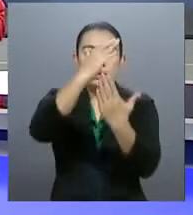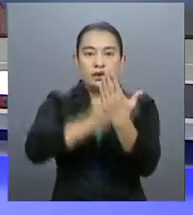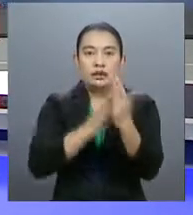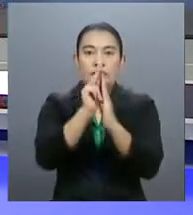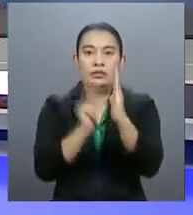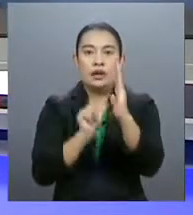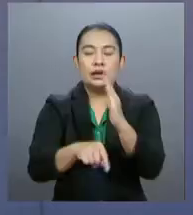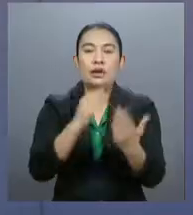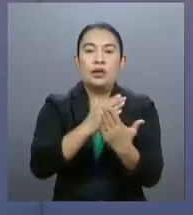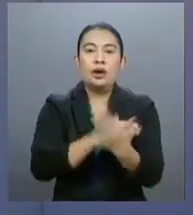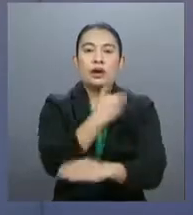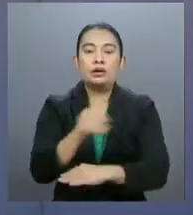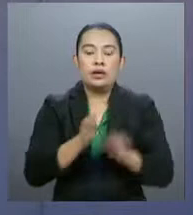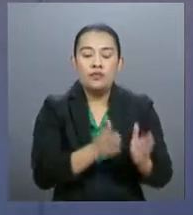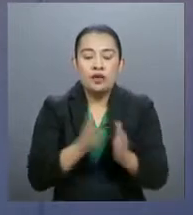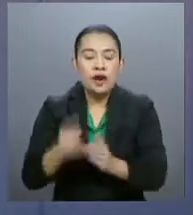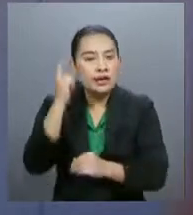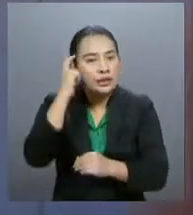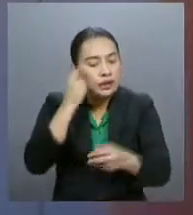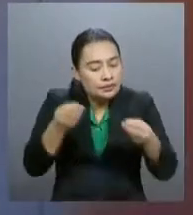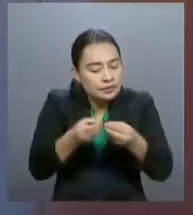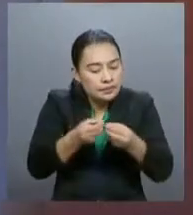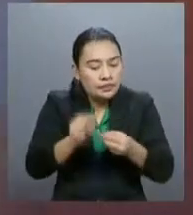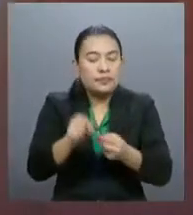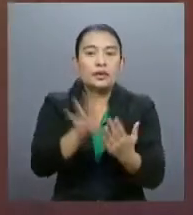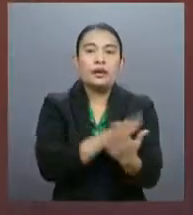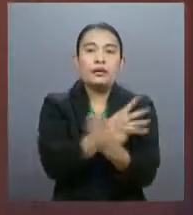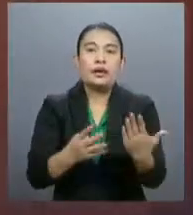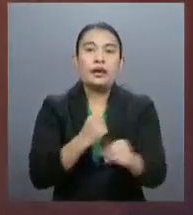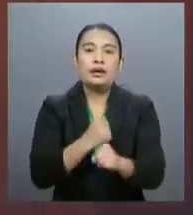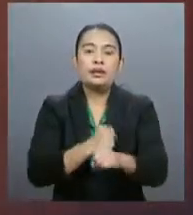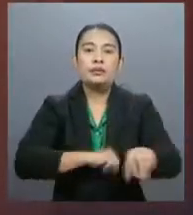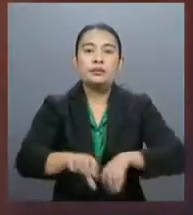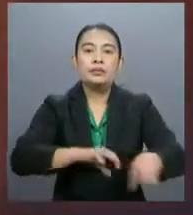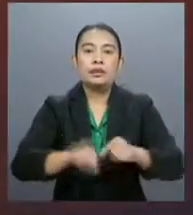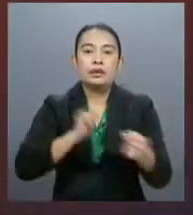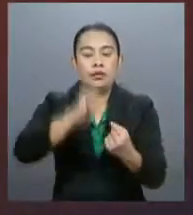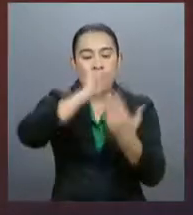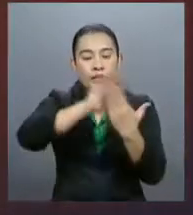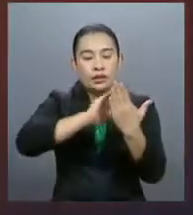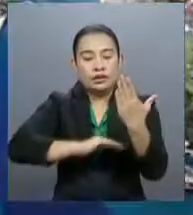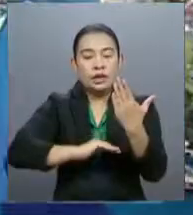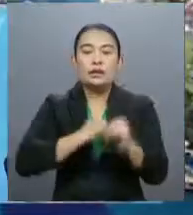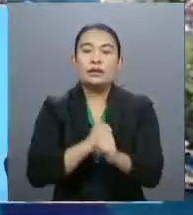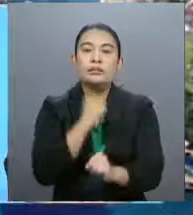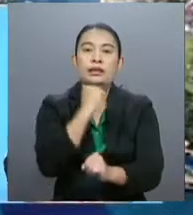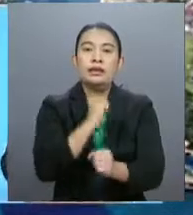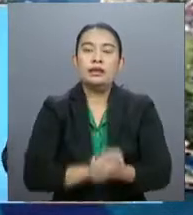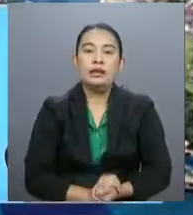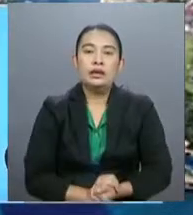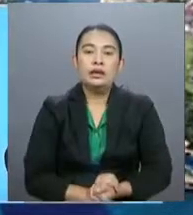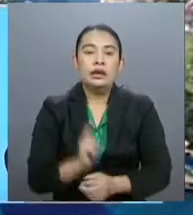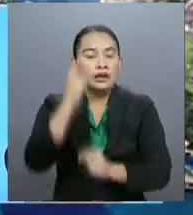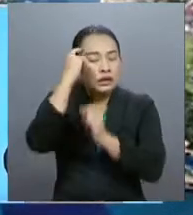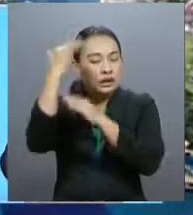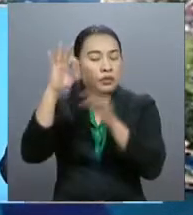คะซึ่งทุกฝ่ายต้องช่วยกันคิดแล้วก็วางแผนเพื่อที่จะวางแนวทางบ้านเมืองให้ดีที่สุดพร้อมกับคาดหวังให้นักการเมืองตอบรับแผน